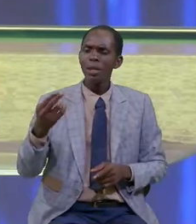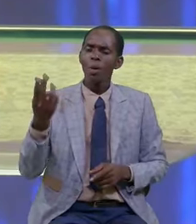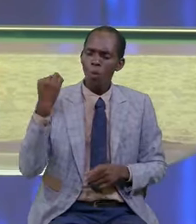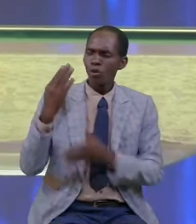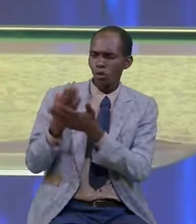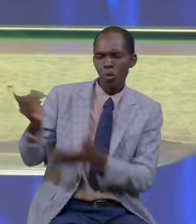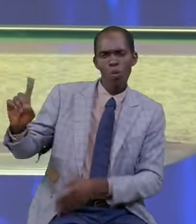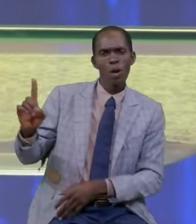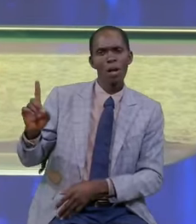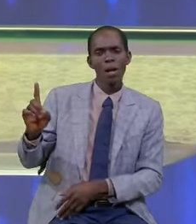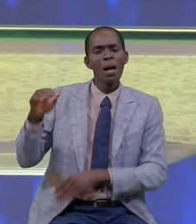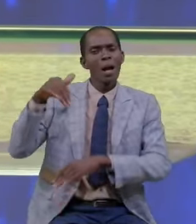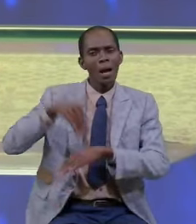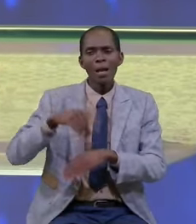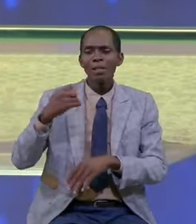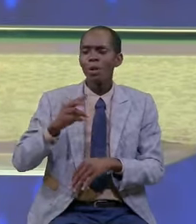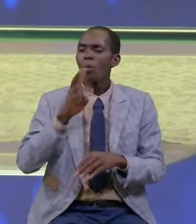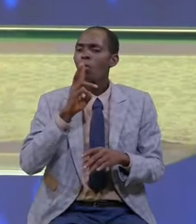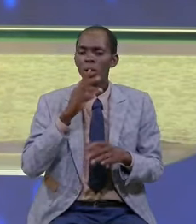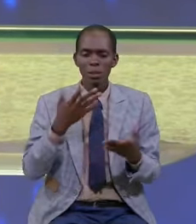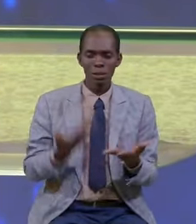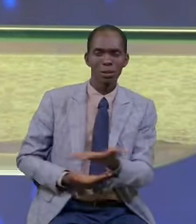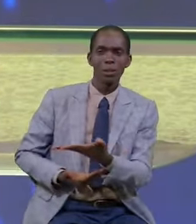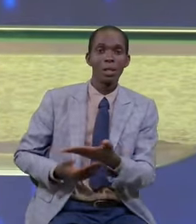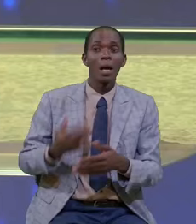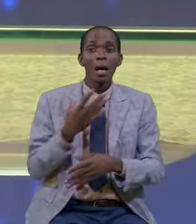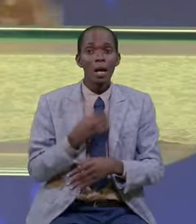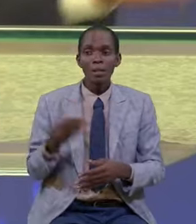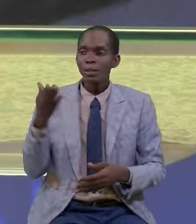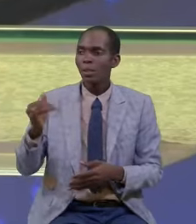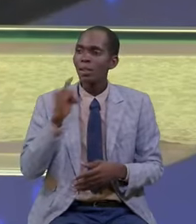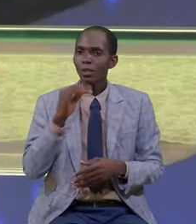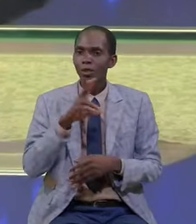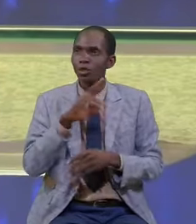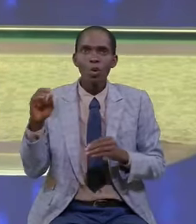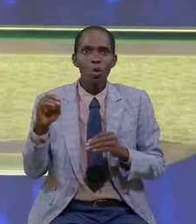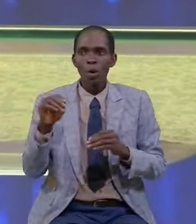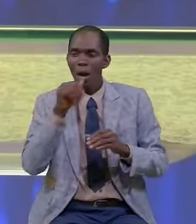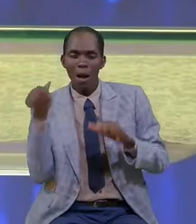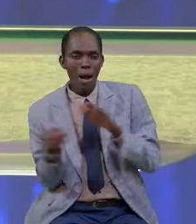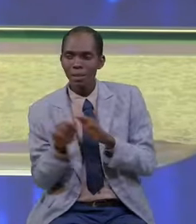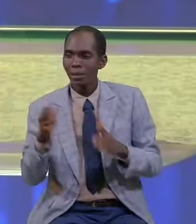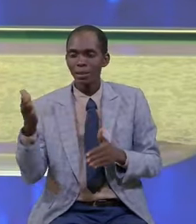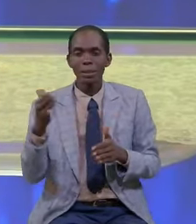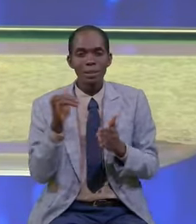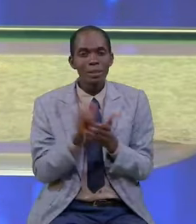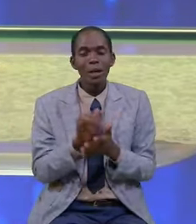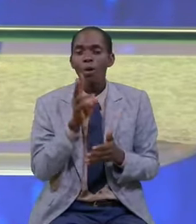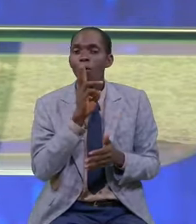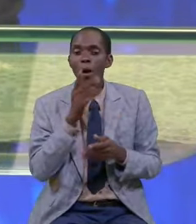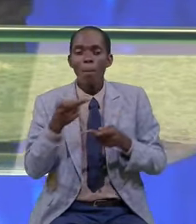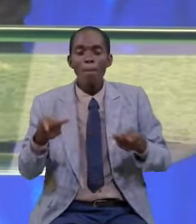et il n'y avait pas de pénurie là-bas, il n'y avait pas de conflit là-bas, Il était ouvert là-bas, au torrent